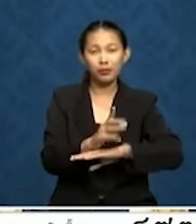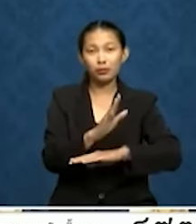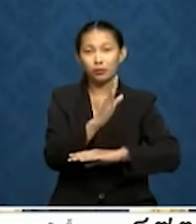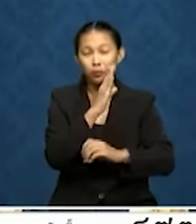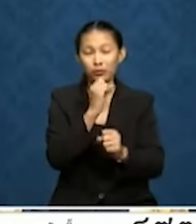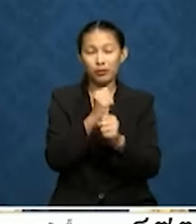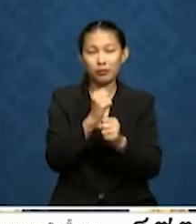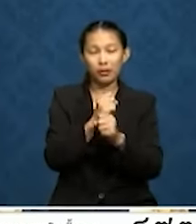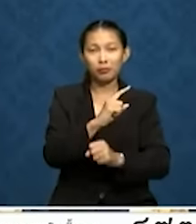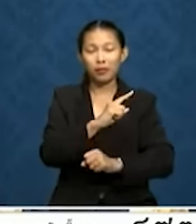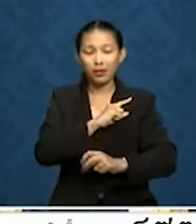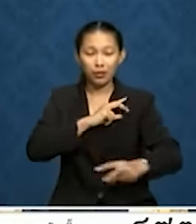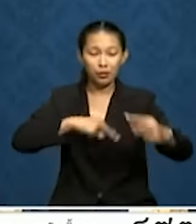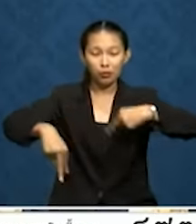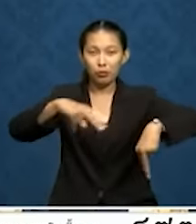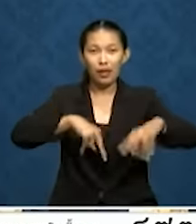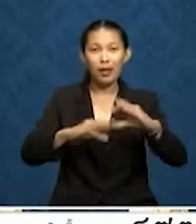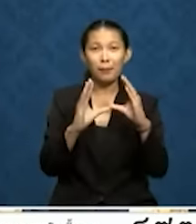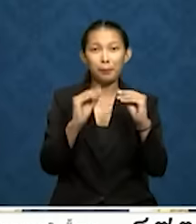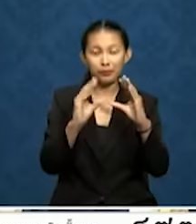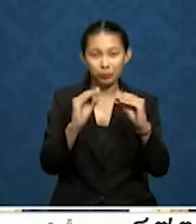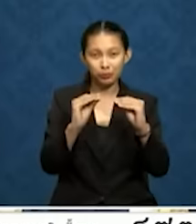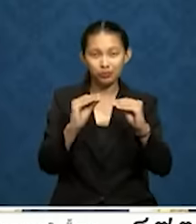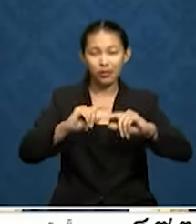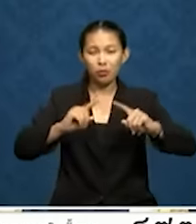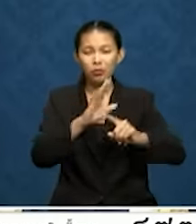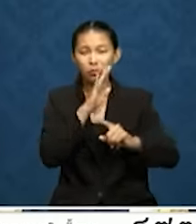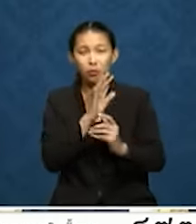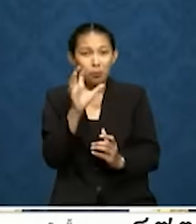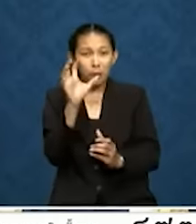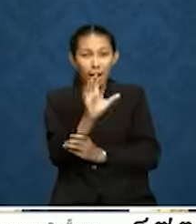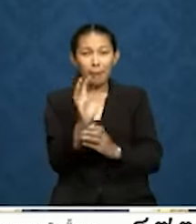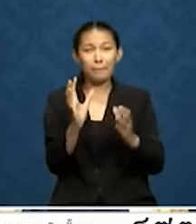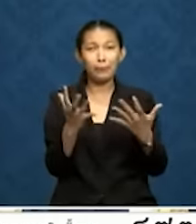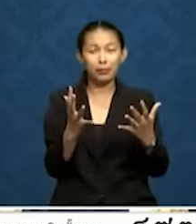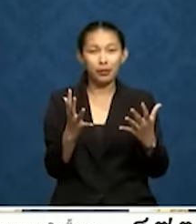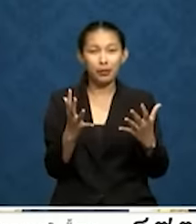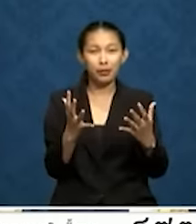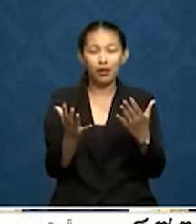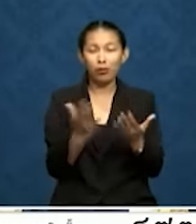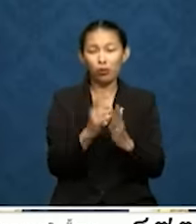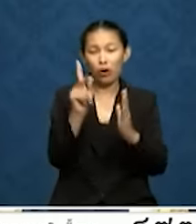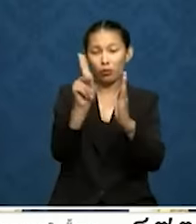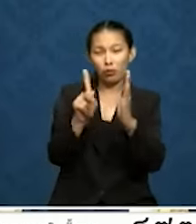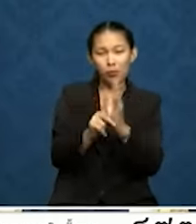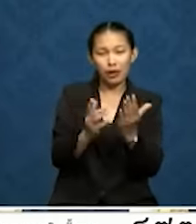ที่ในการควบคุมที่ประชุมเมื่อไม่มีข้อบังคับ เมื่อไม่มีกฎหมายร